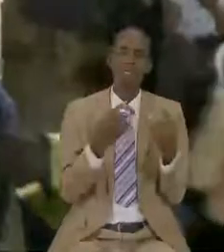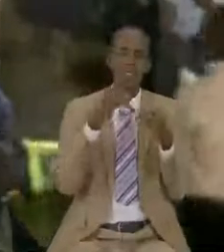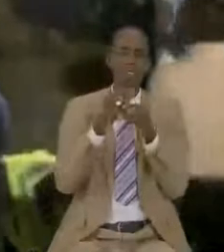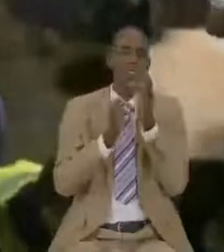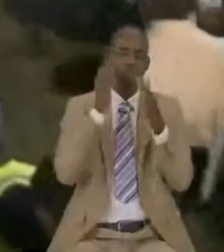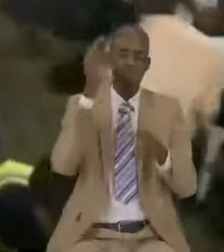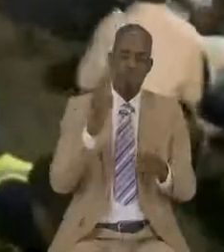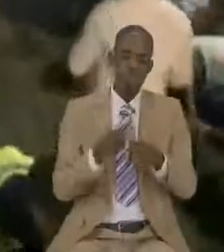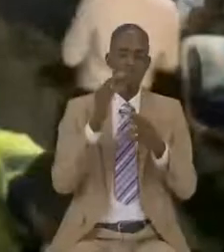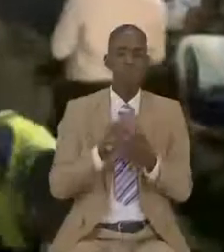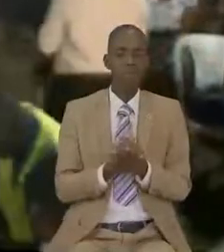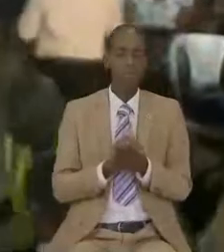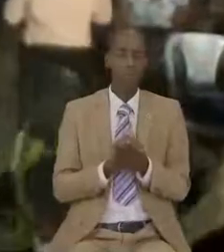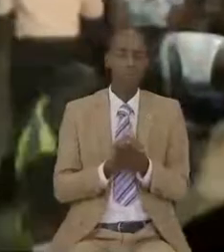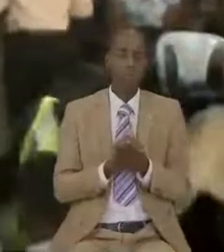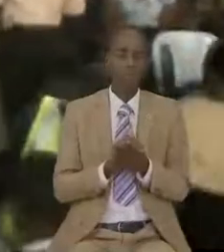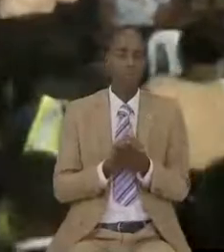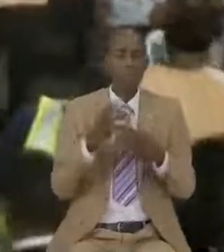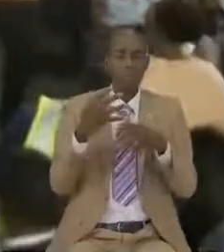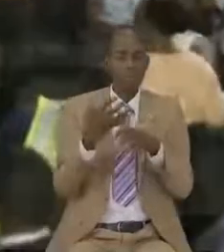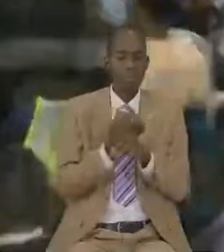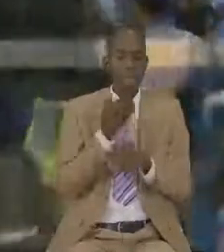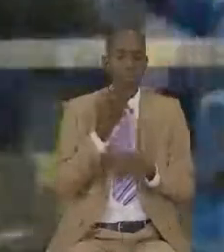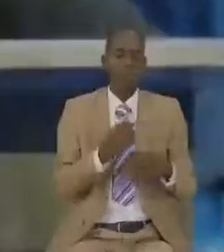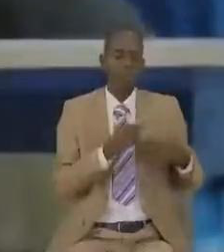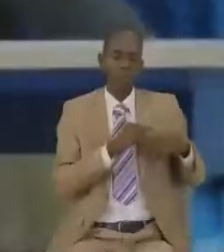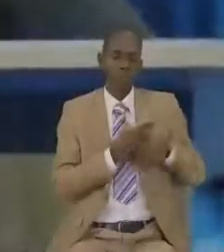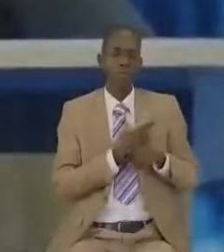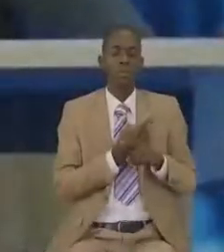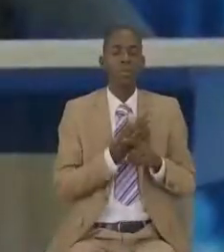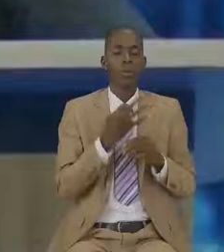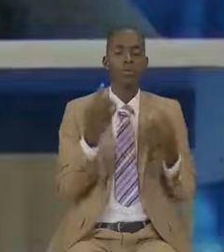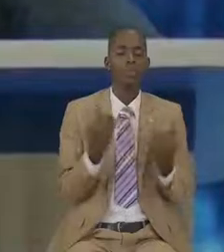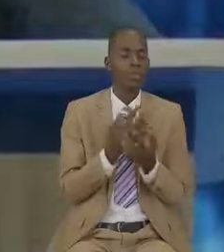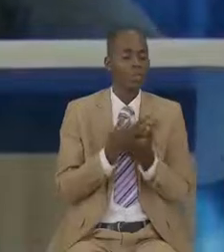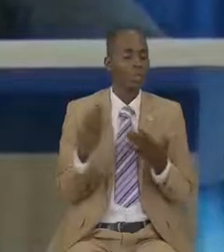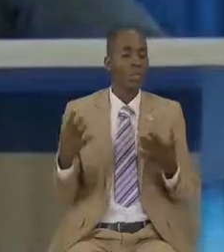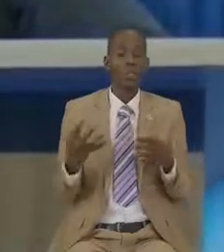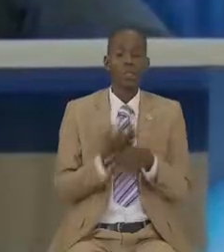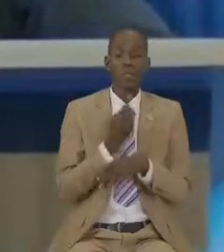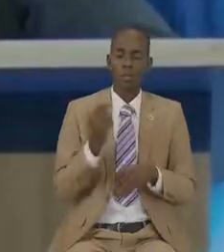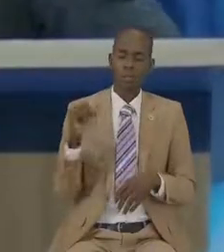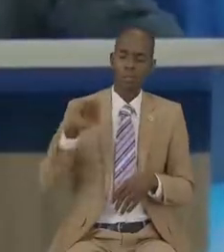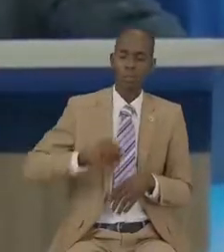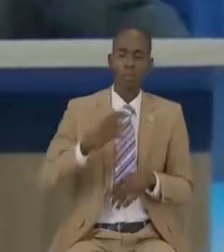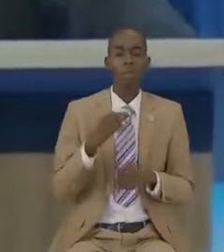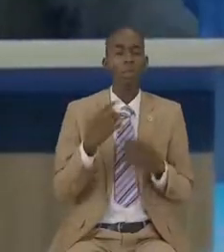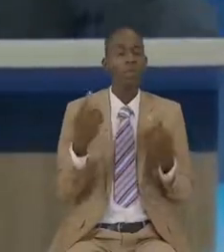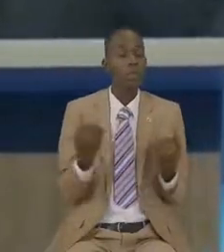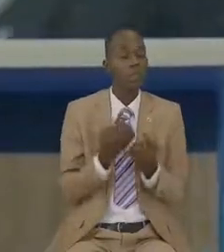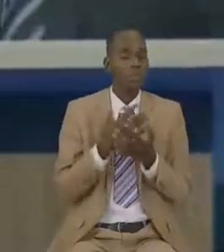Jésus. Ôte la culpabilité du péché. Ôte la condamnation du péché de la